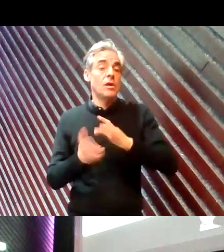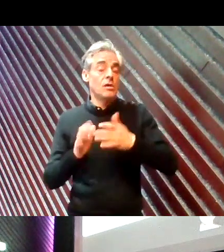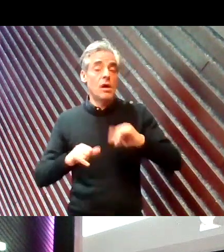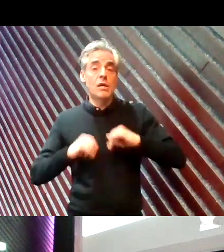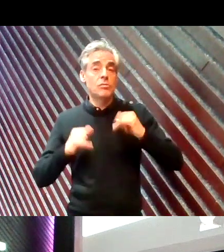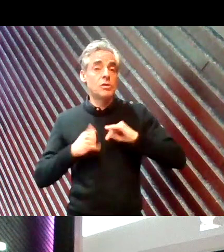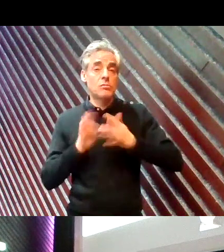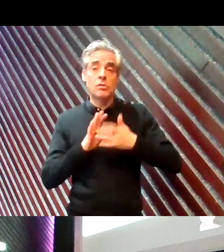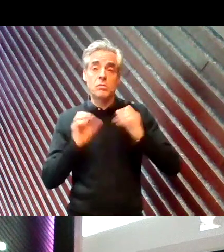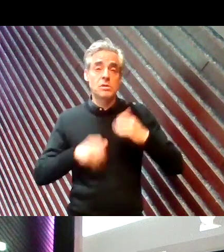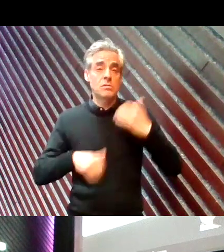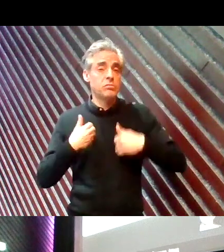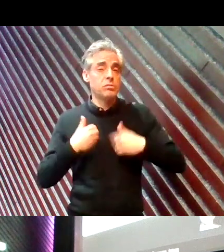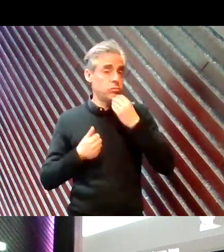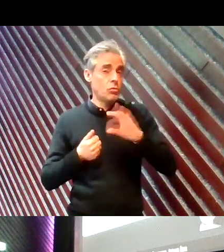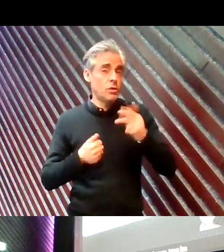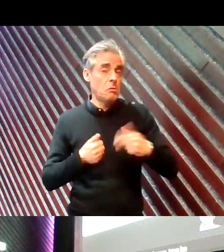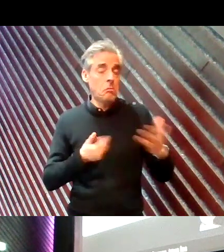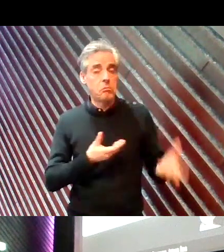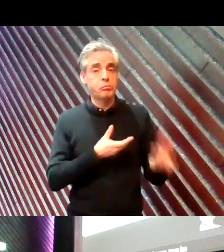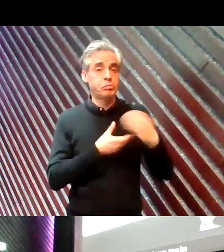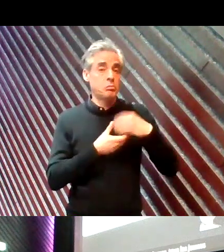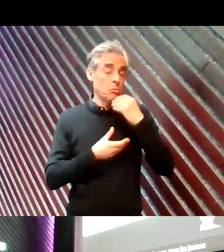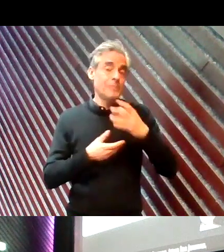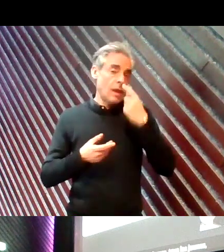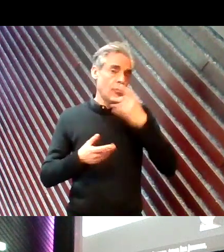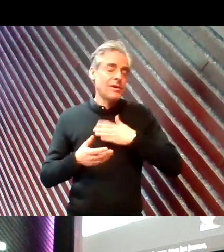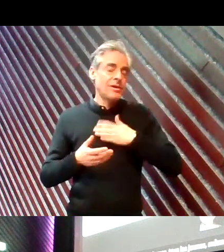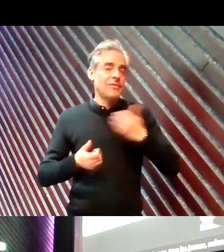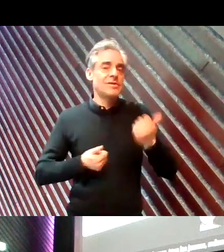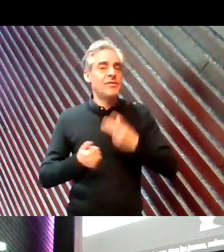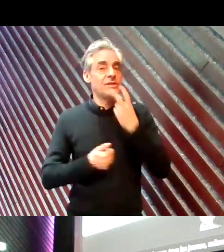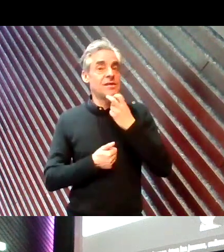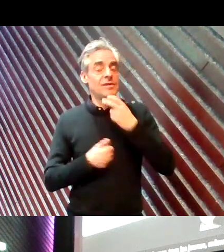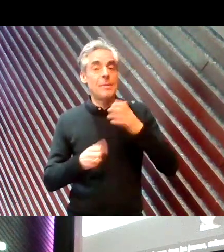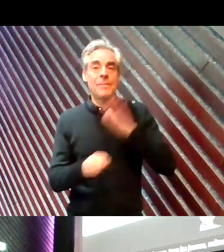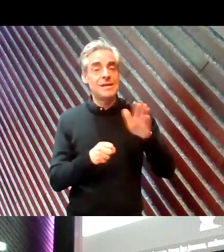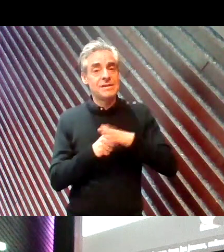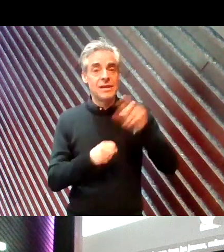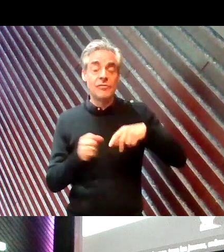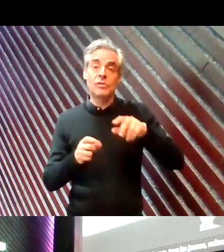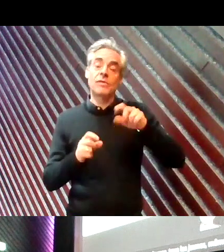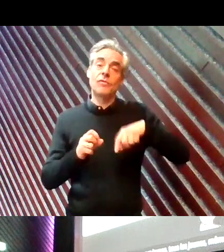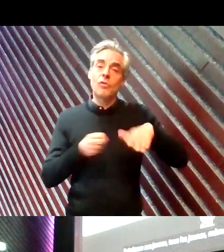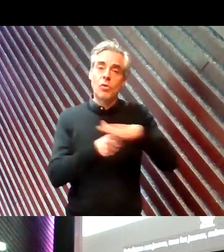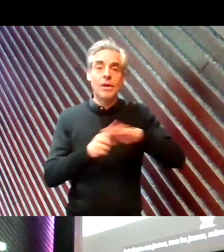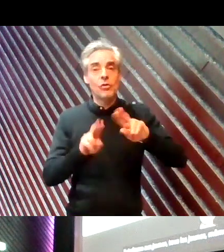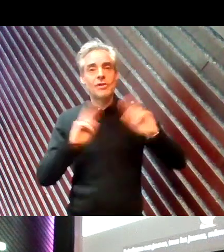les jeunes, effectivement, vous l'avez dit, même s'il n'a pas encore assez de service civique, on voudrait justement rendre ce service universel